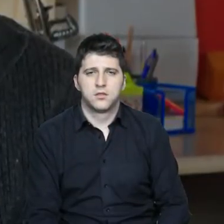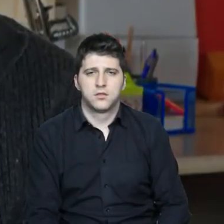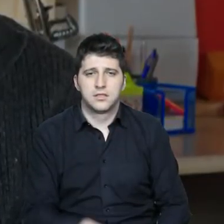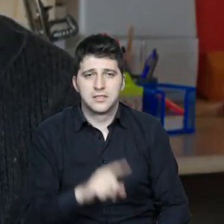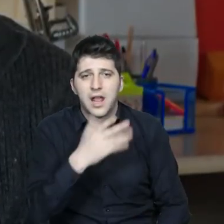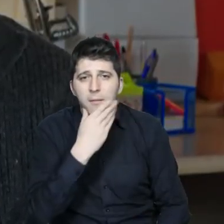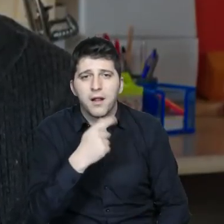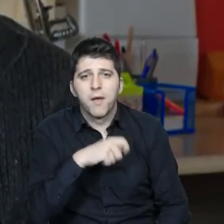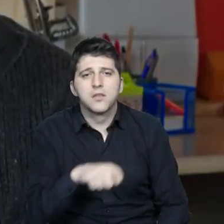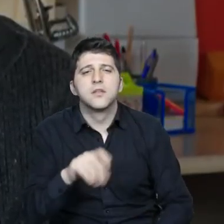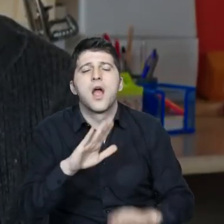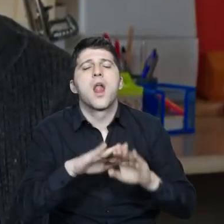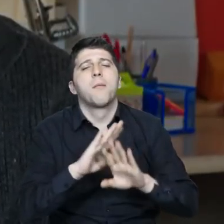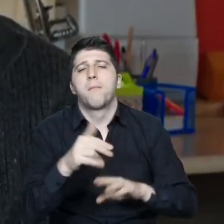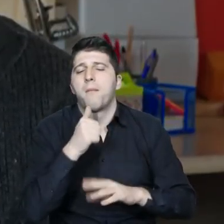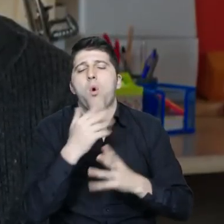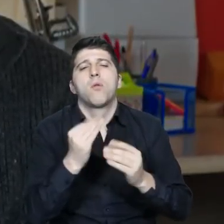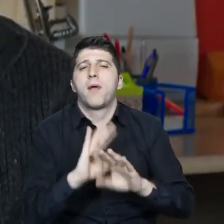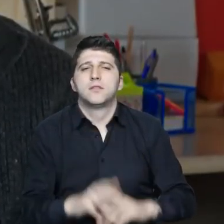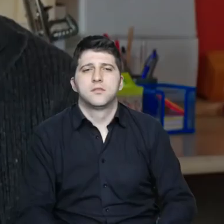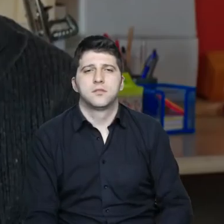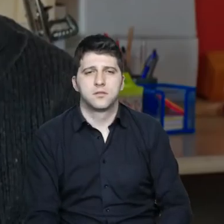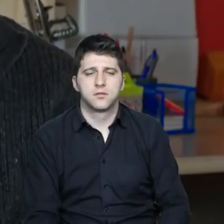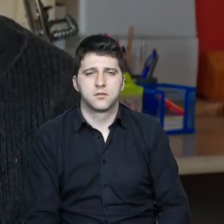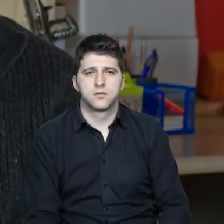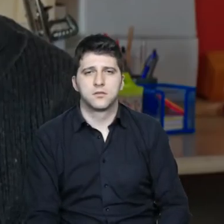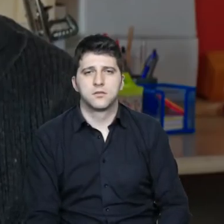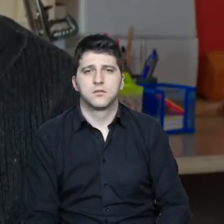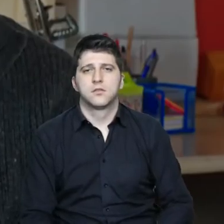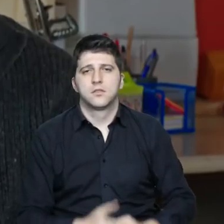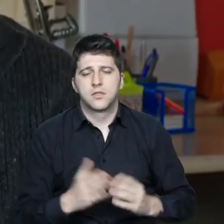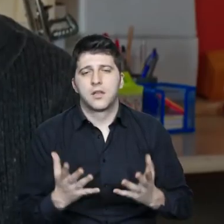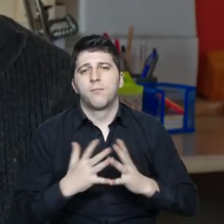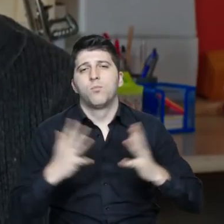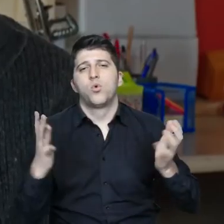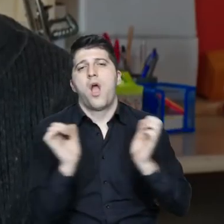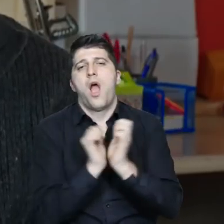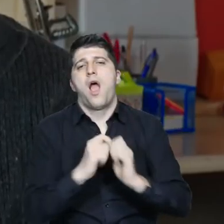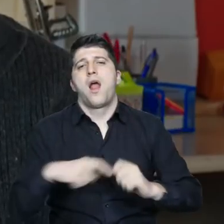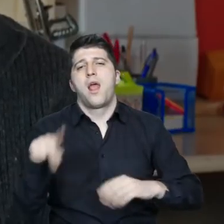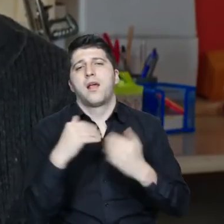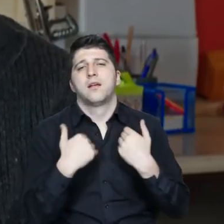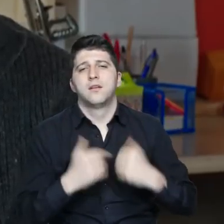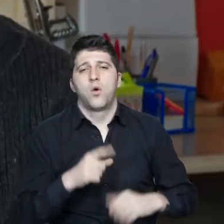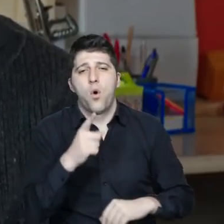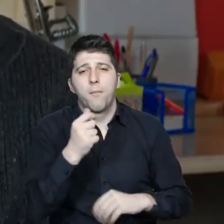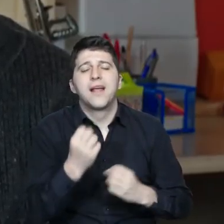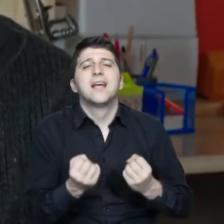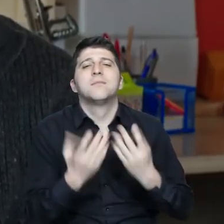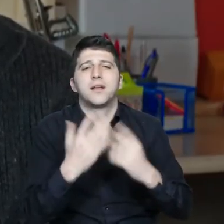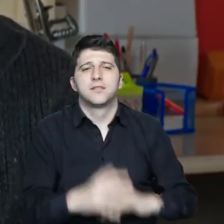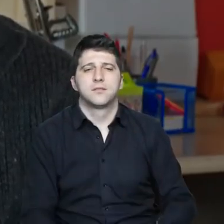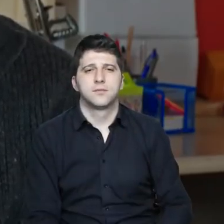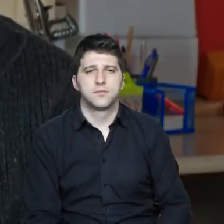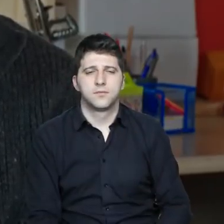Senin emekli maaşına dokunamam baba. Olur mu öyle şey? Zaten koca bir aileyiz. O para yetmez.